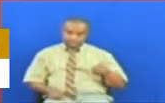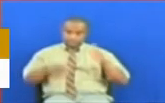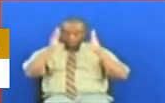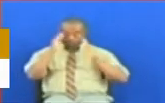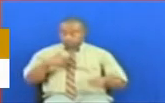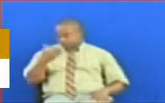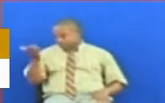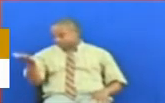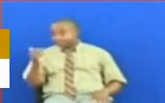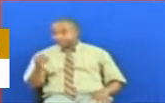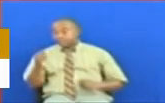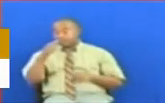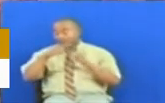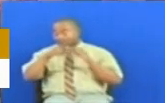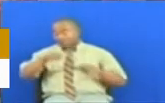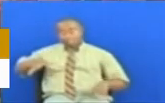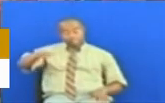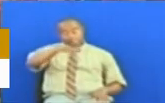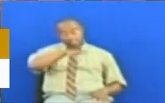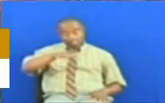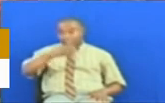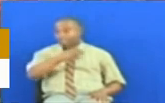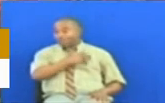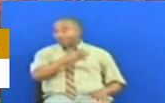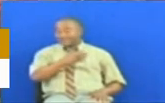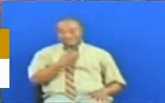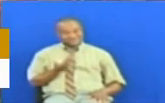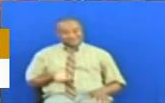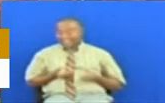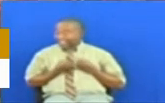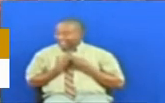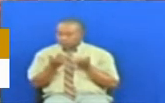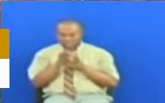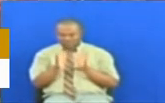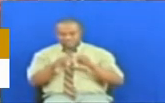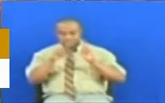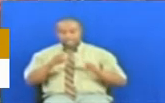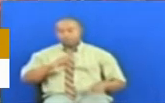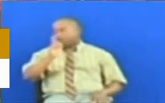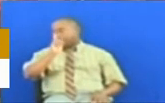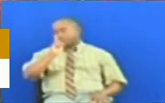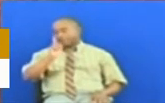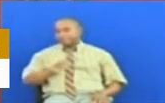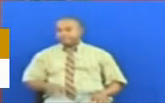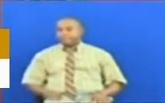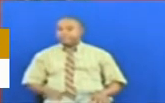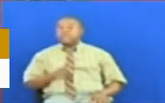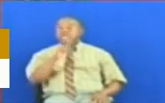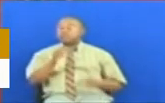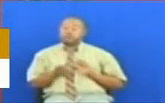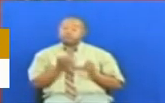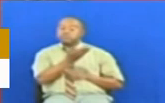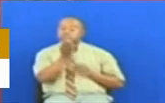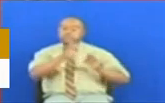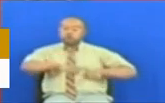Mheshimiwa Spika, katika eneo hili ni kwamba waziri haendi kutoa nafasi ya mahakama, lakini yapo mambo ambayo ni ya ki administrative tu